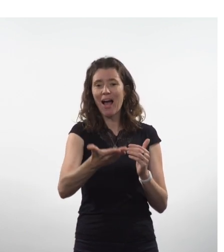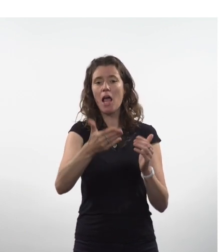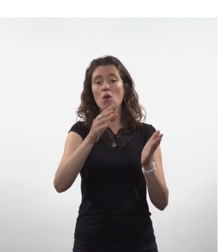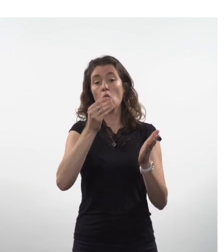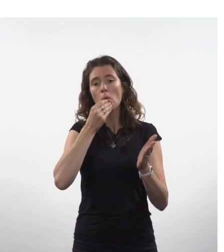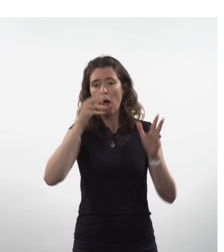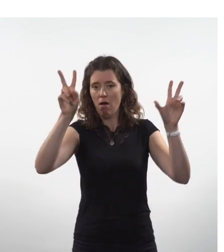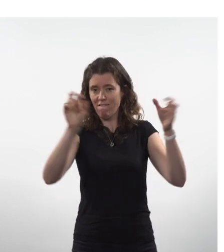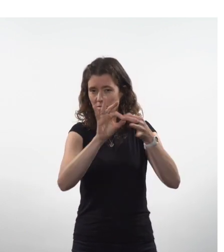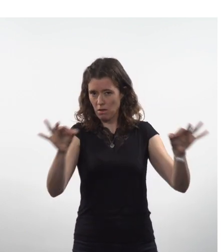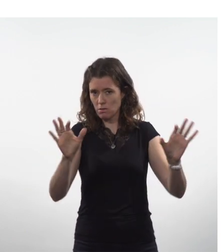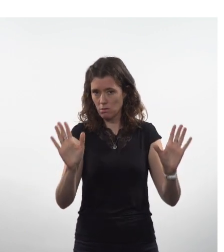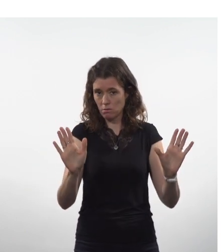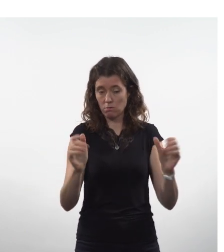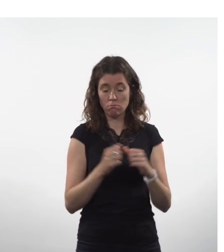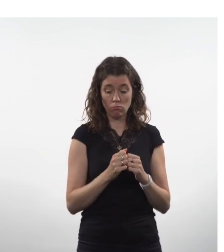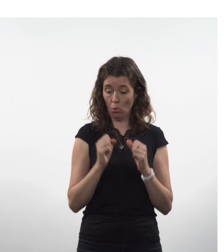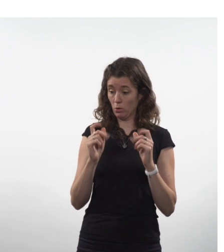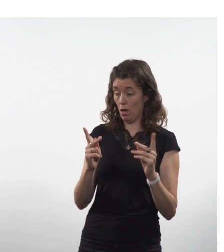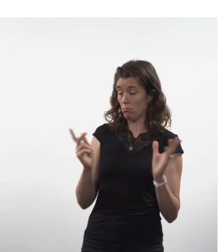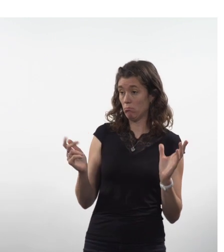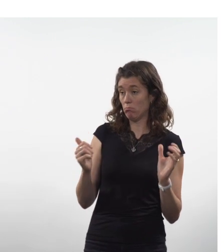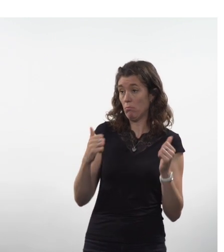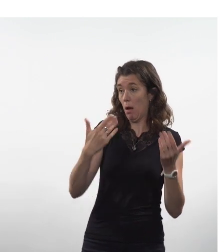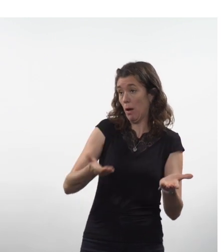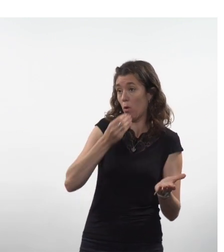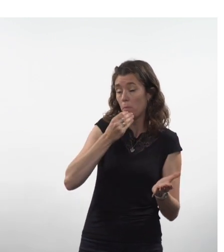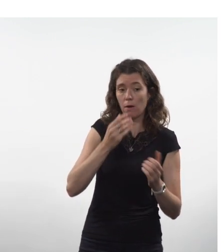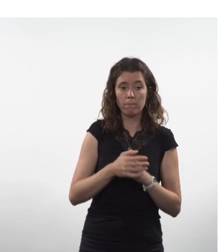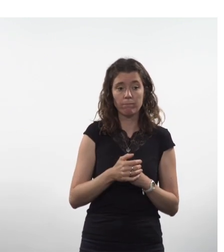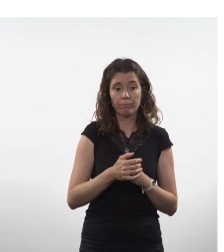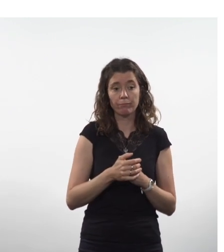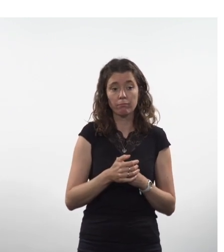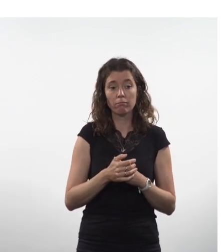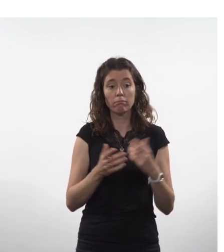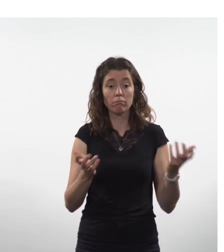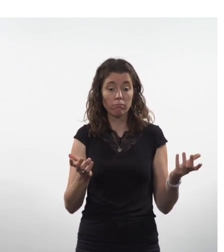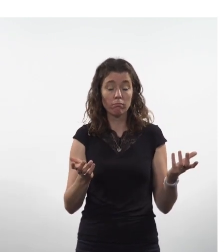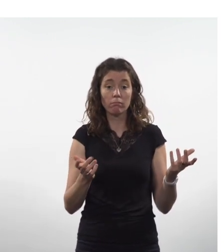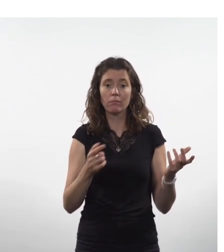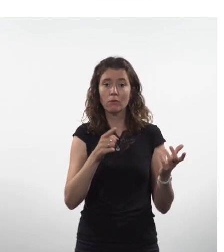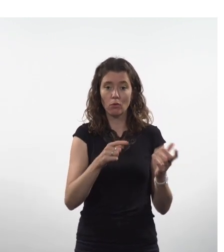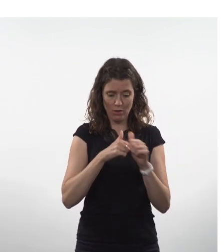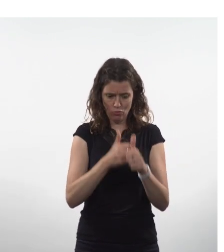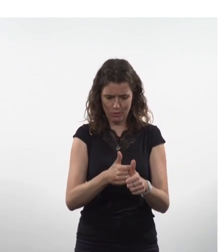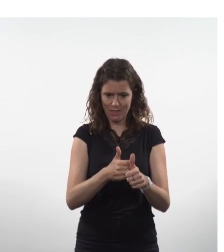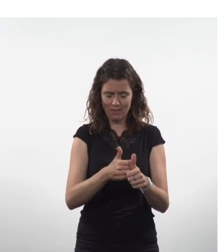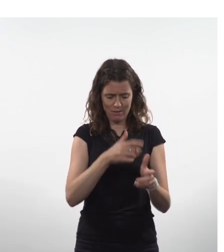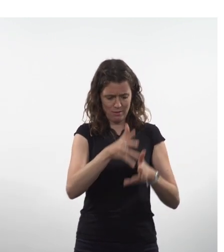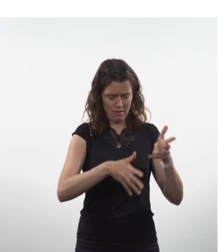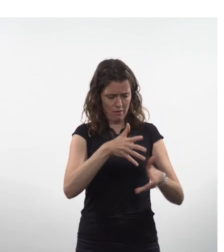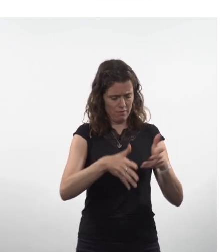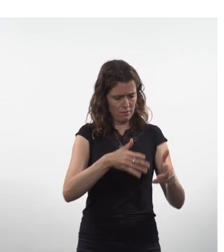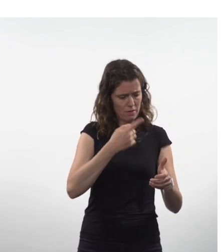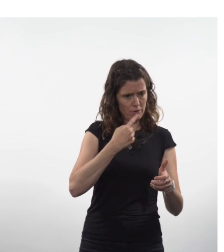c'est-à-dire que s'il faut les prendre après le repas. Et le patient a toutes les chances, en s'appuyant sur la syntaxe de la langue des signes, de prendre ces